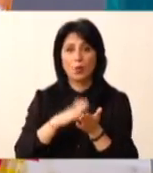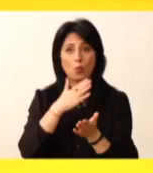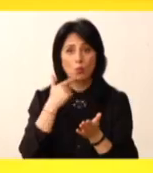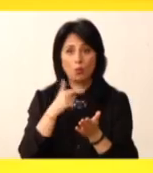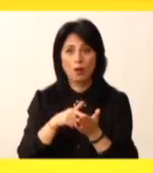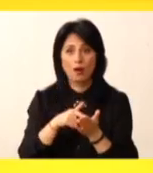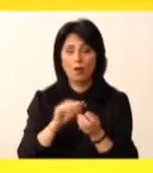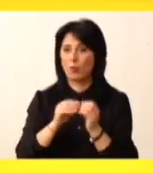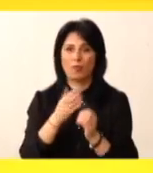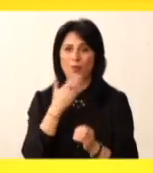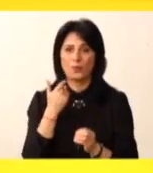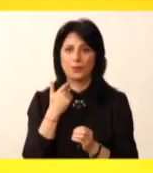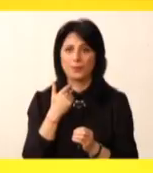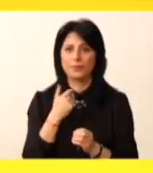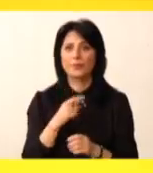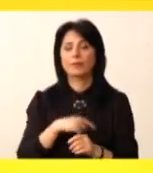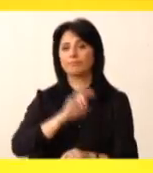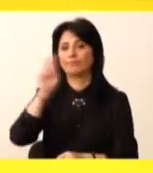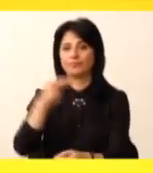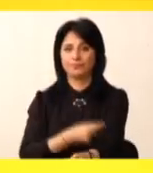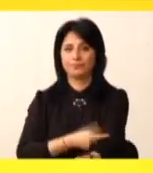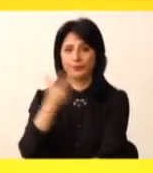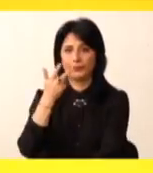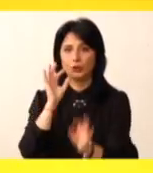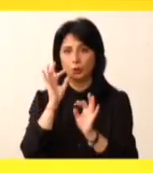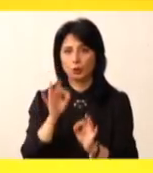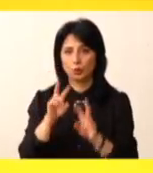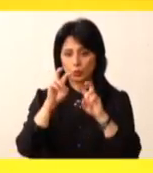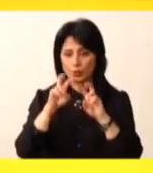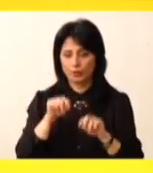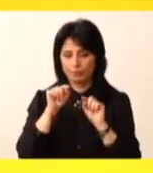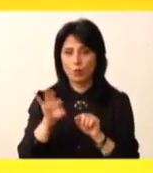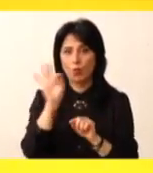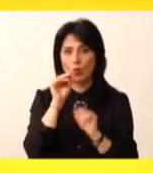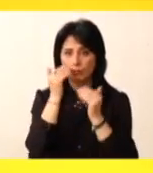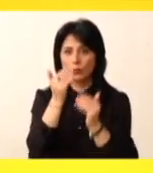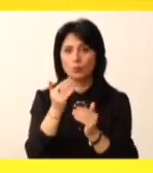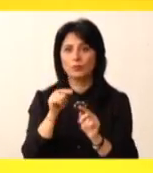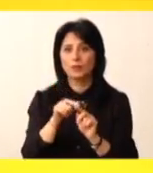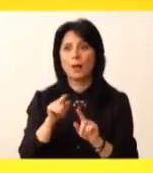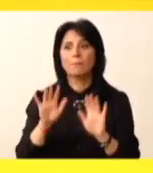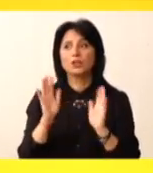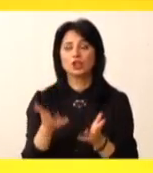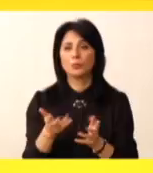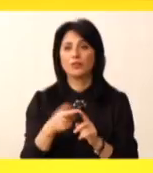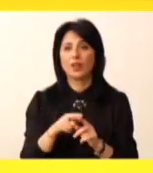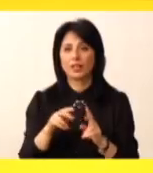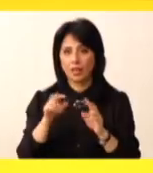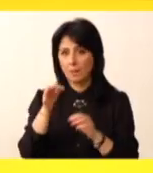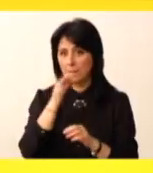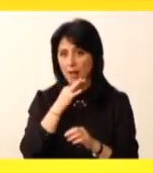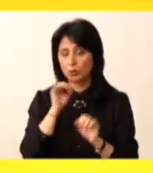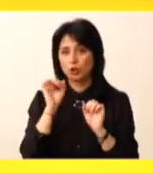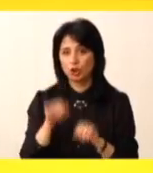ფიქსირდება. ანუ ჩვენ მივდივართ, ვიკეთებთ სისხლის ანალიზს სწორედ აი ამ ანტისხეულებზე და ასეთ შემთხვევაში ანალიზის